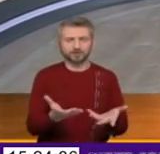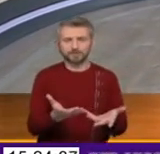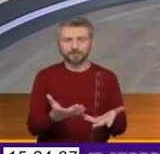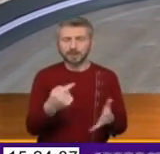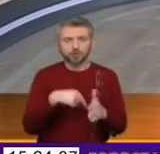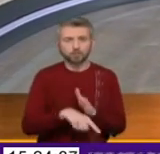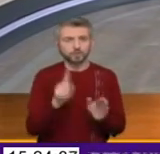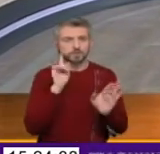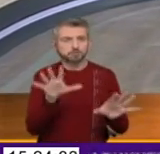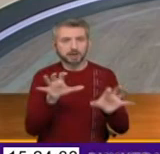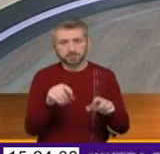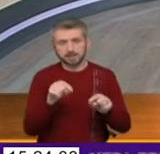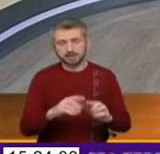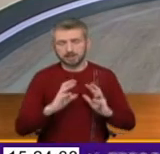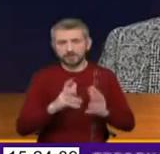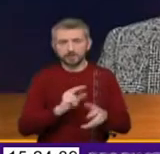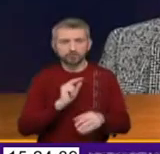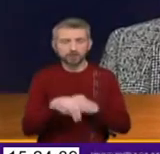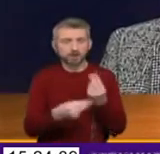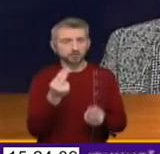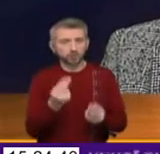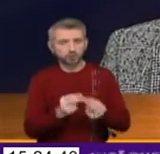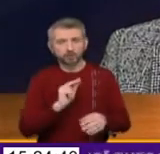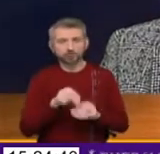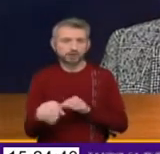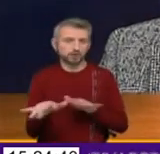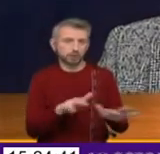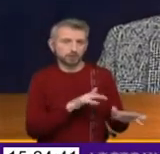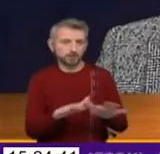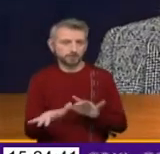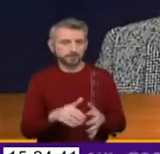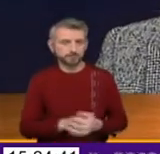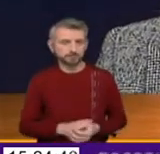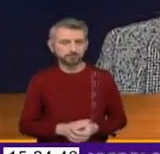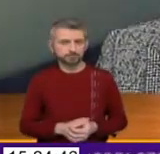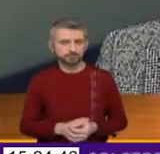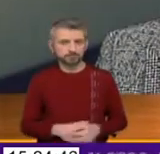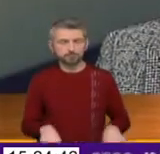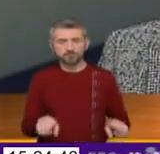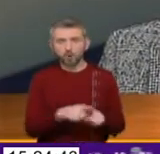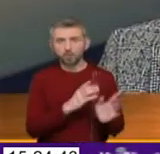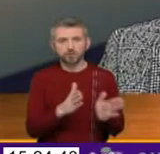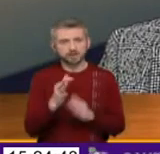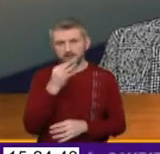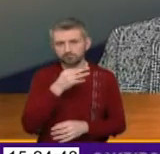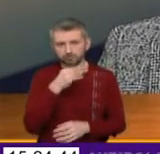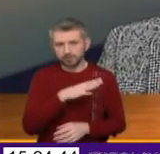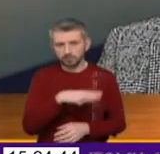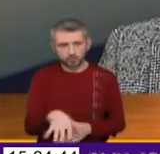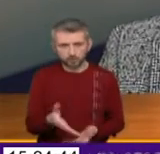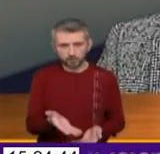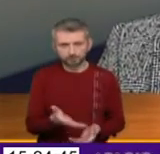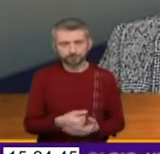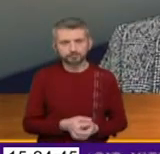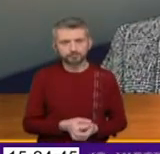тобто сприймати цей світ через гру і через рухи. Такої системи ще не було.